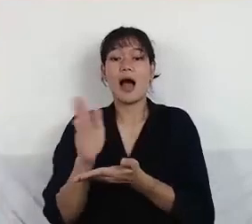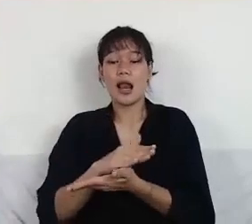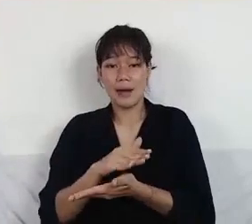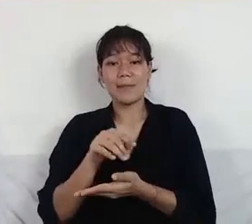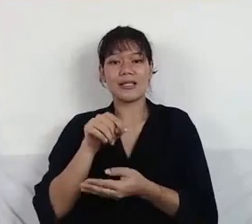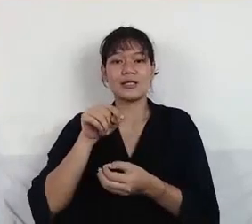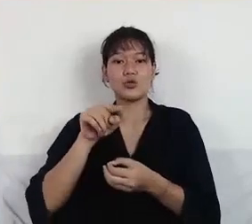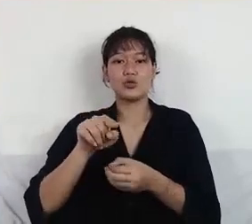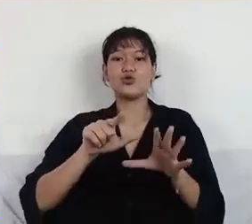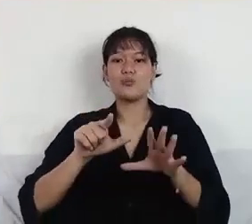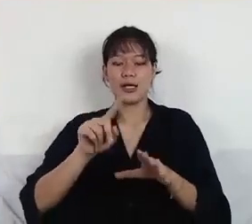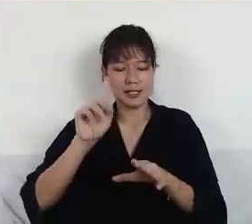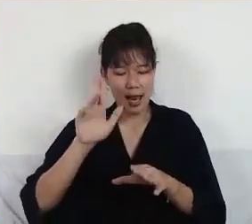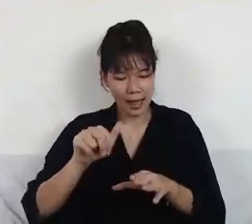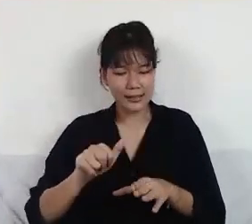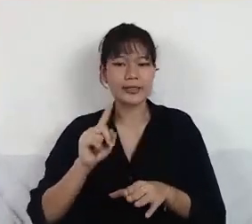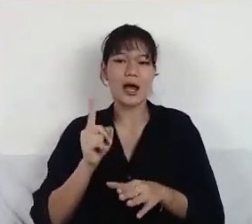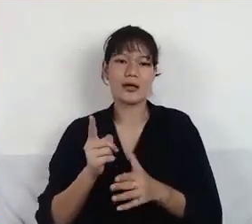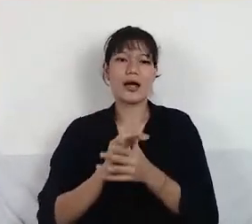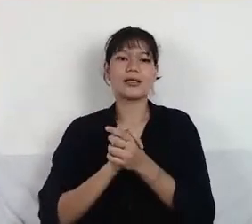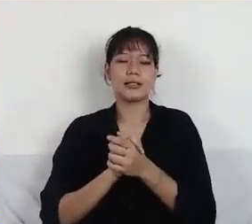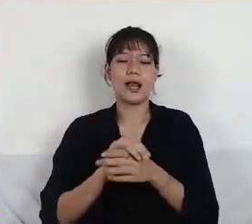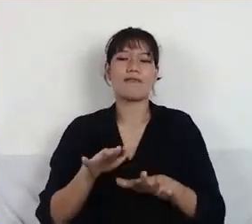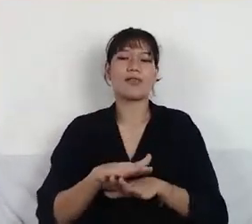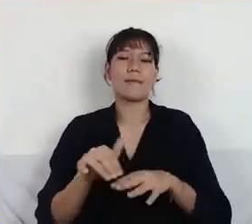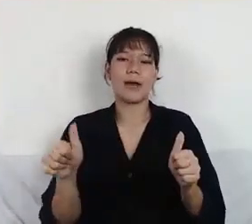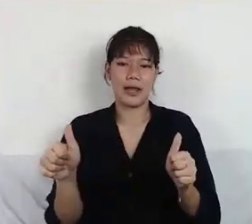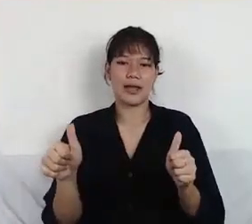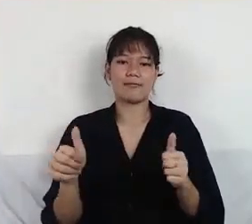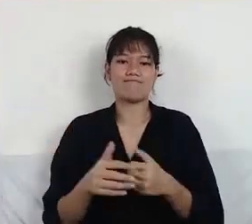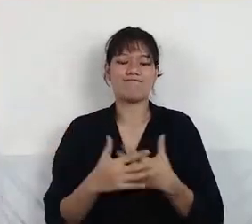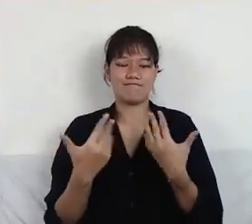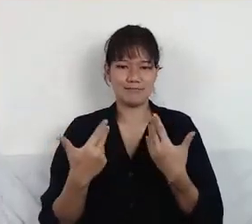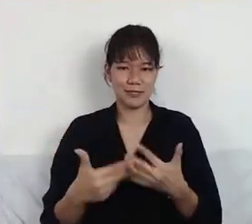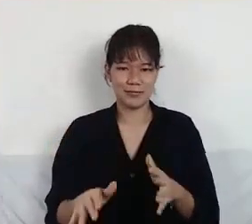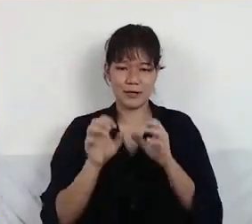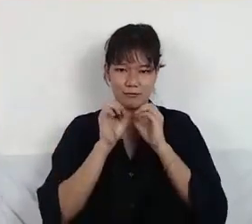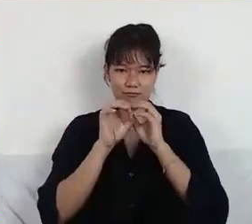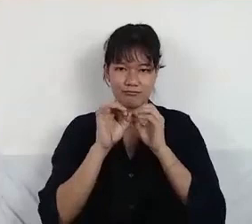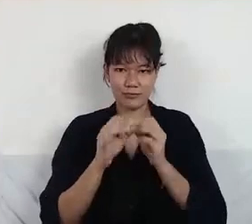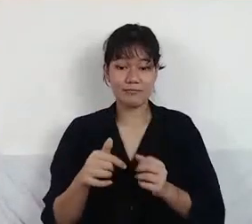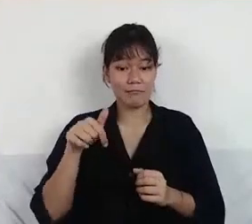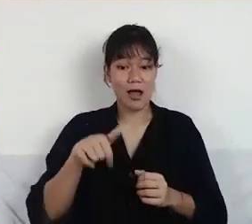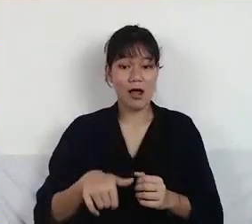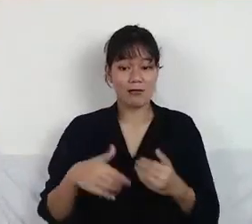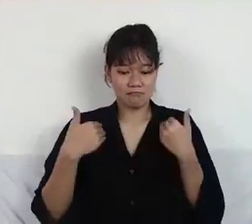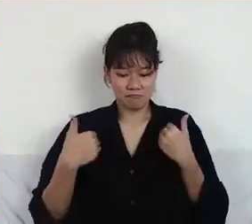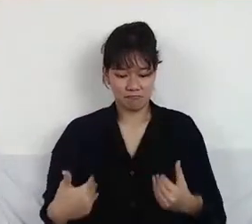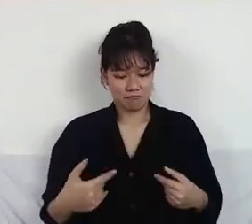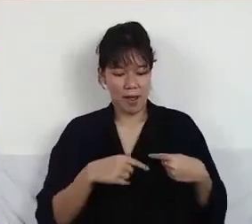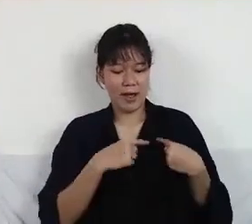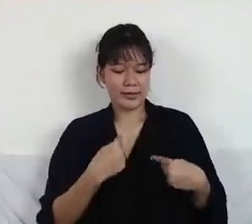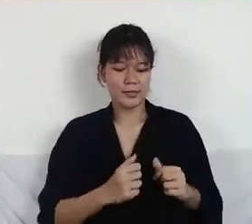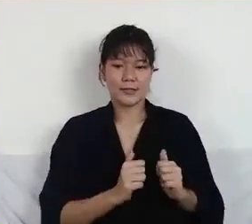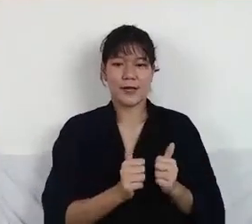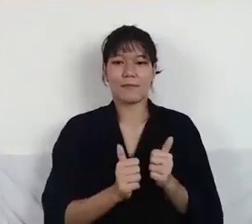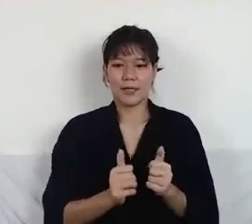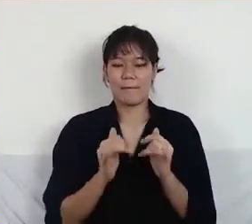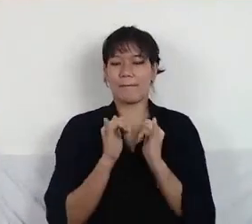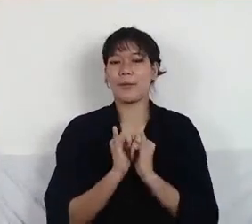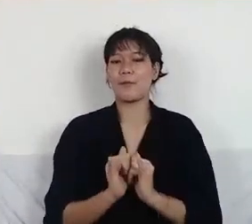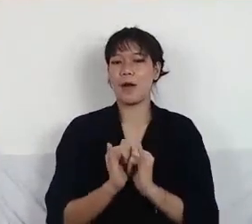ada salam damai. Itu saja mohon perhatiannya. Dan mari kita siapkan hati kita